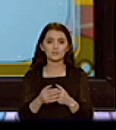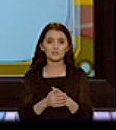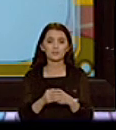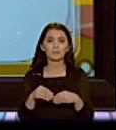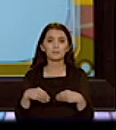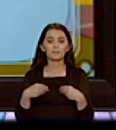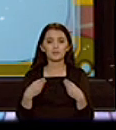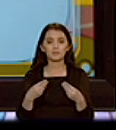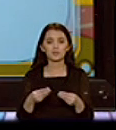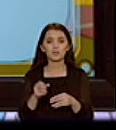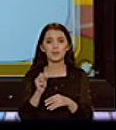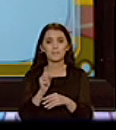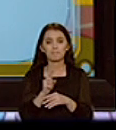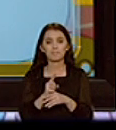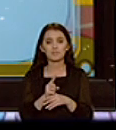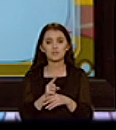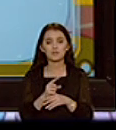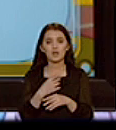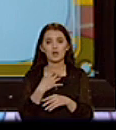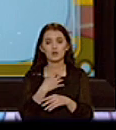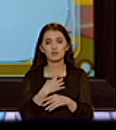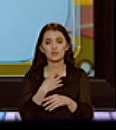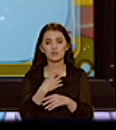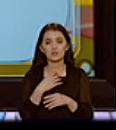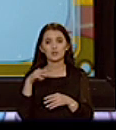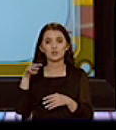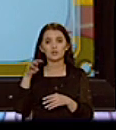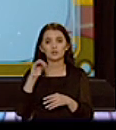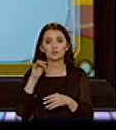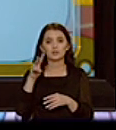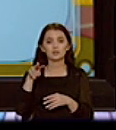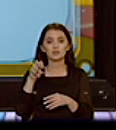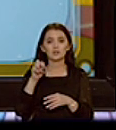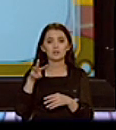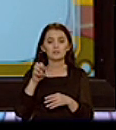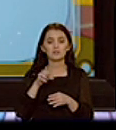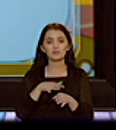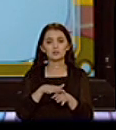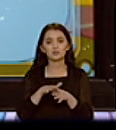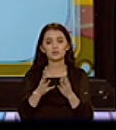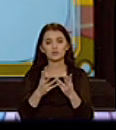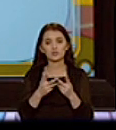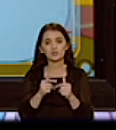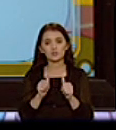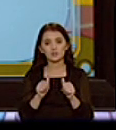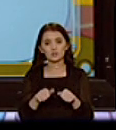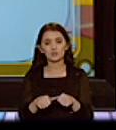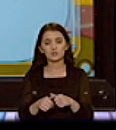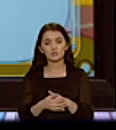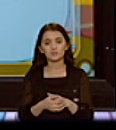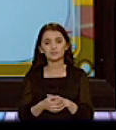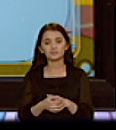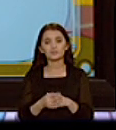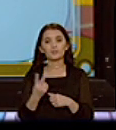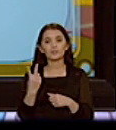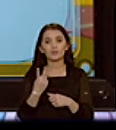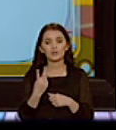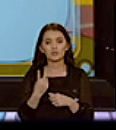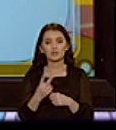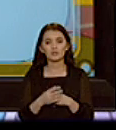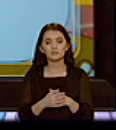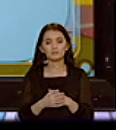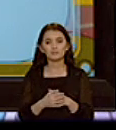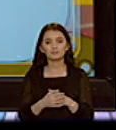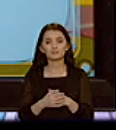ushbu berilgan masala asosida tenglama yechishingiz kerak bo'ladi. Ikkinchisi